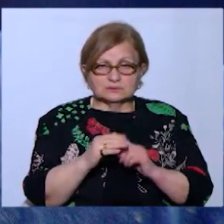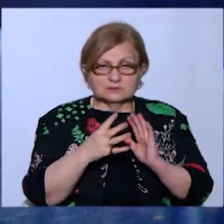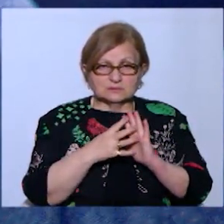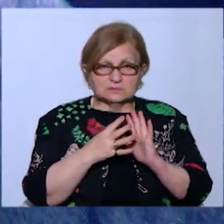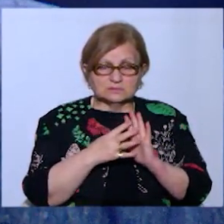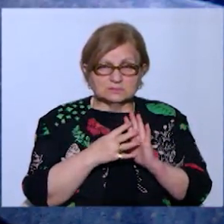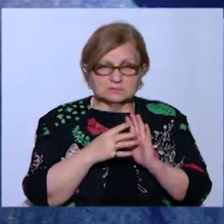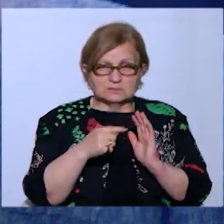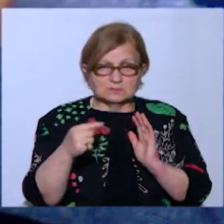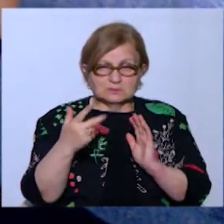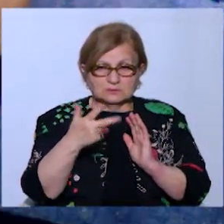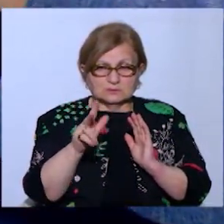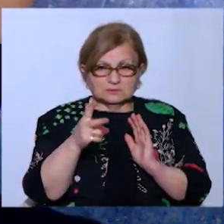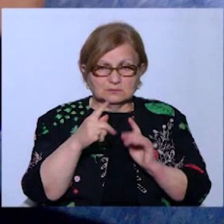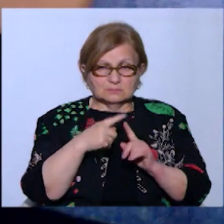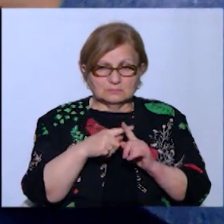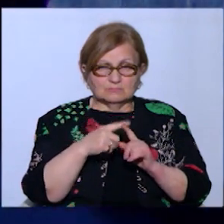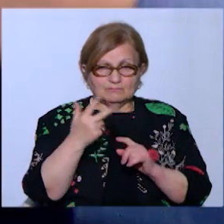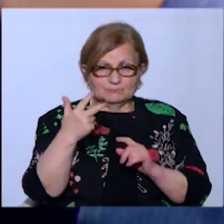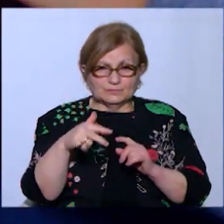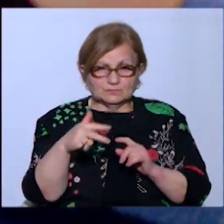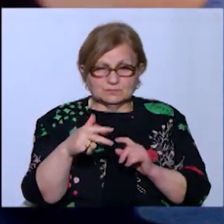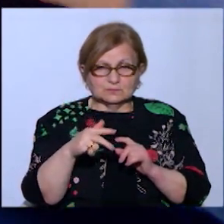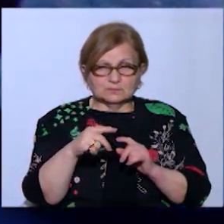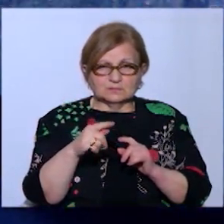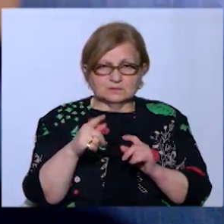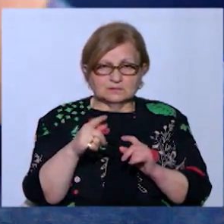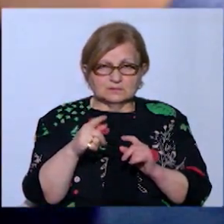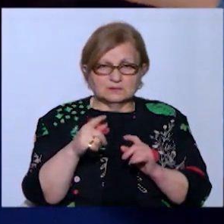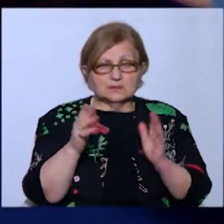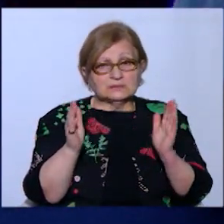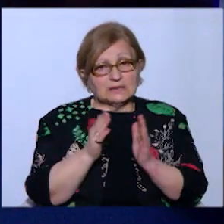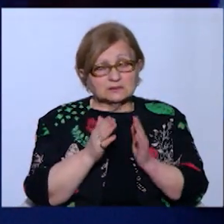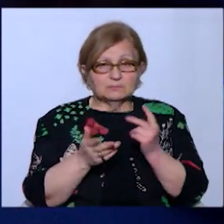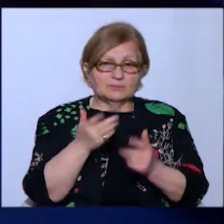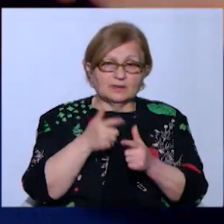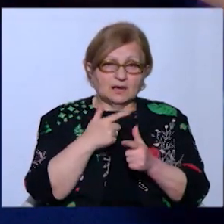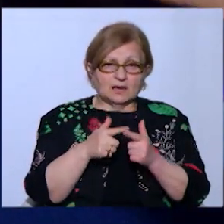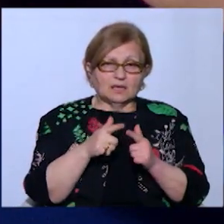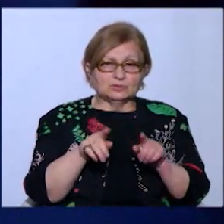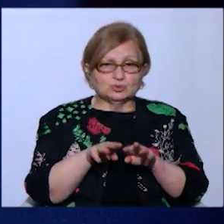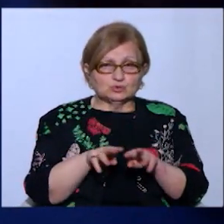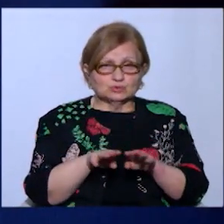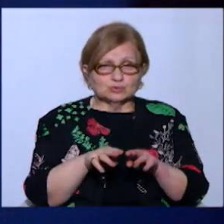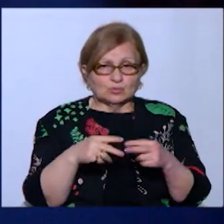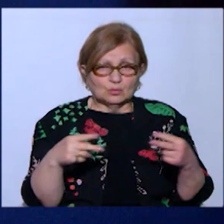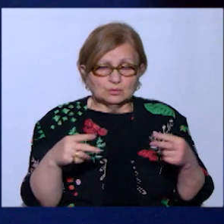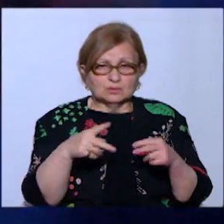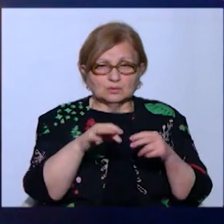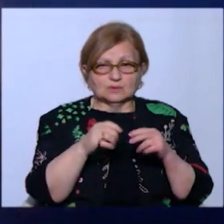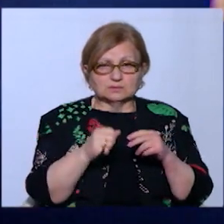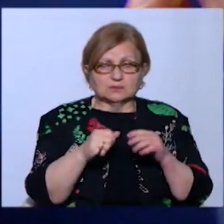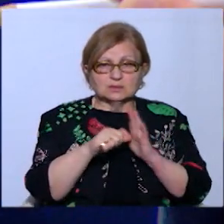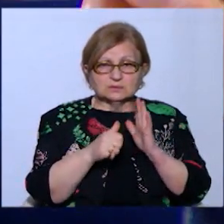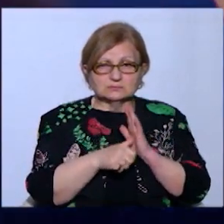9 მინუს 33 პლუს 30-დან ნაკლებია ან ტოლი ლოგარითმი 100 ფუძით 16